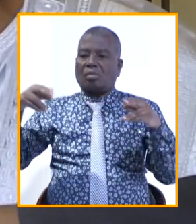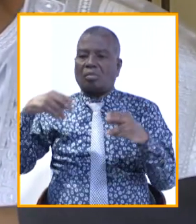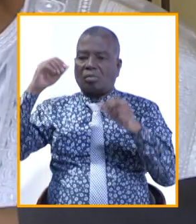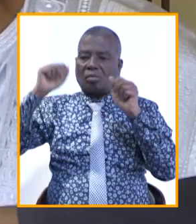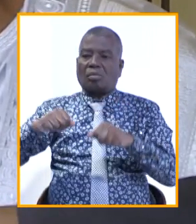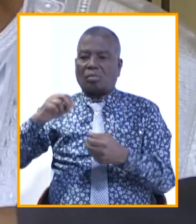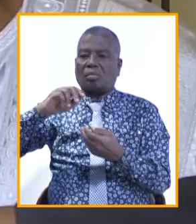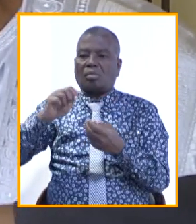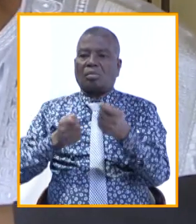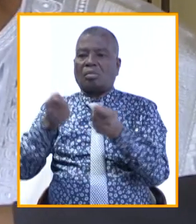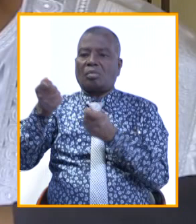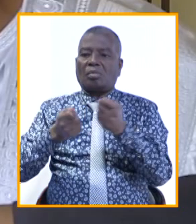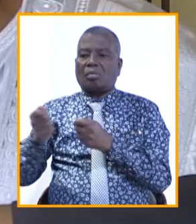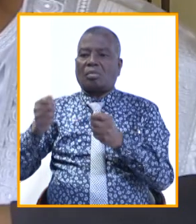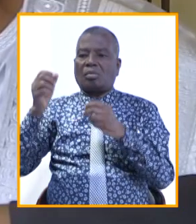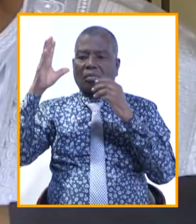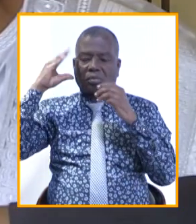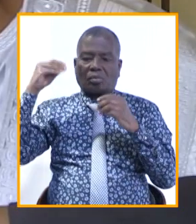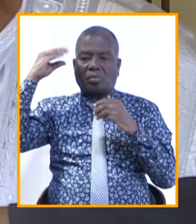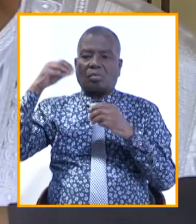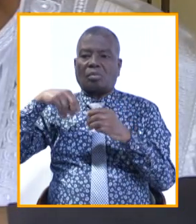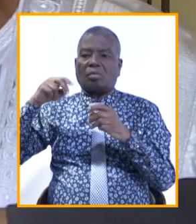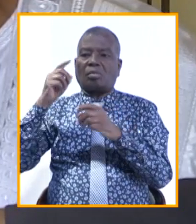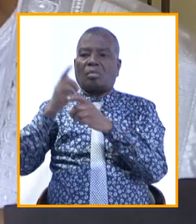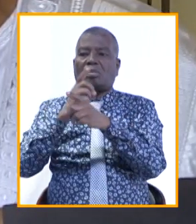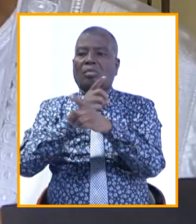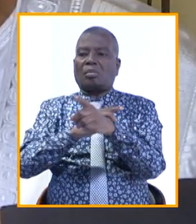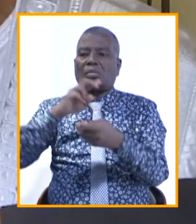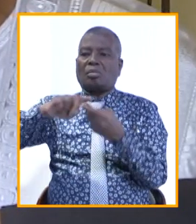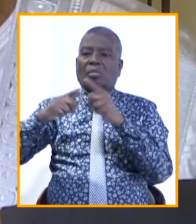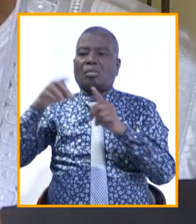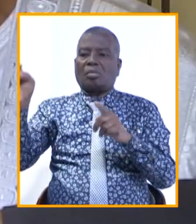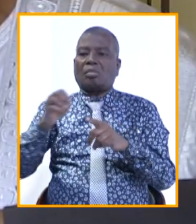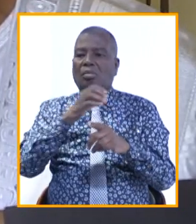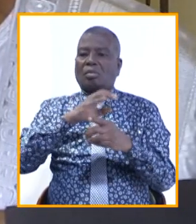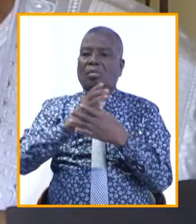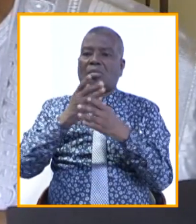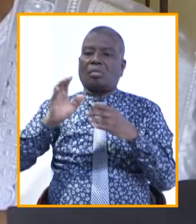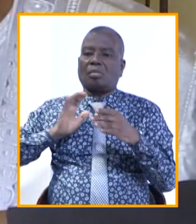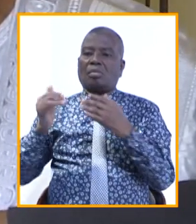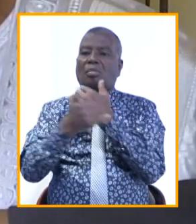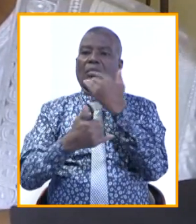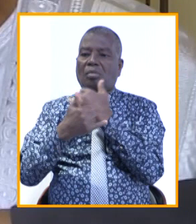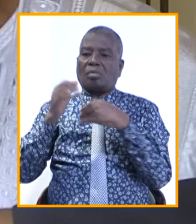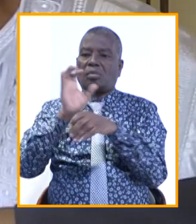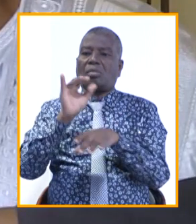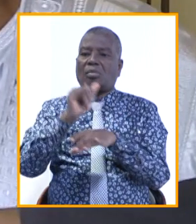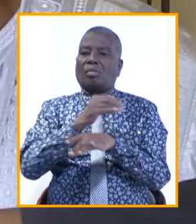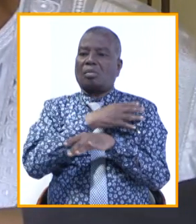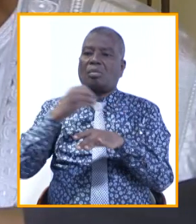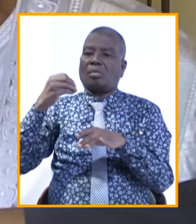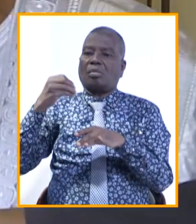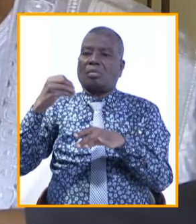expériences, que nous apprenions les uns des autres, que nous développions l'amitié entre notre pays, la Côte d'Ivoire et